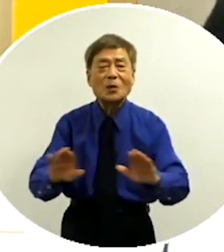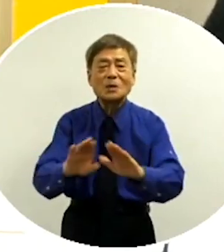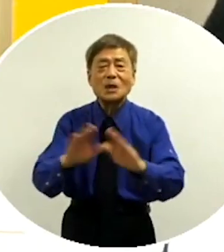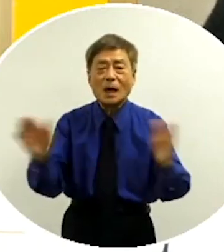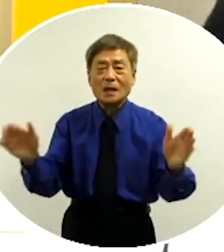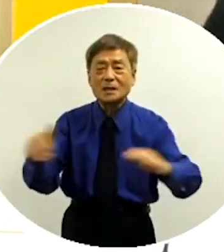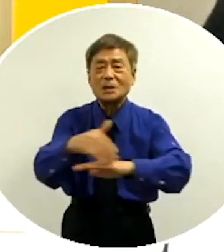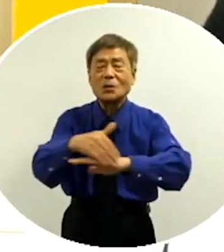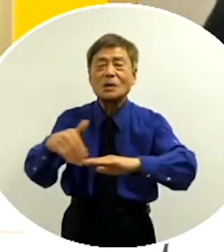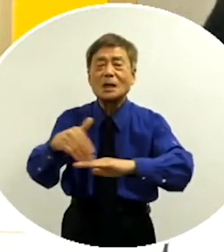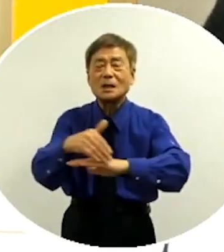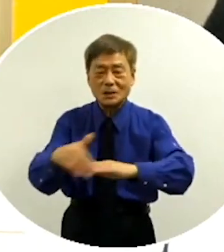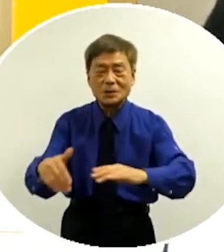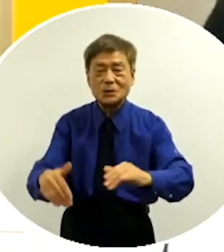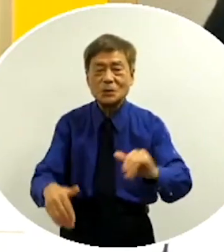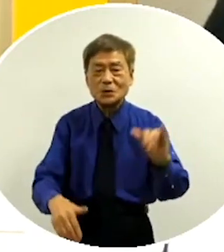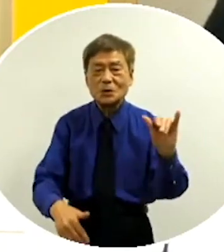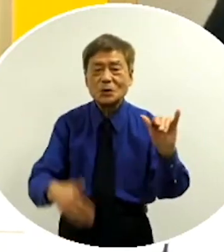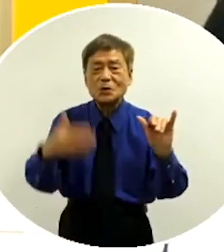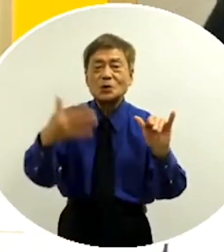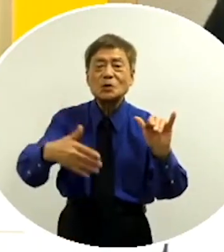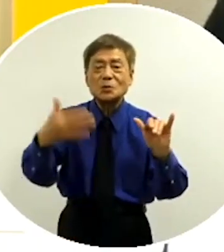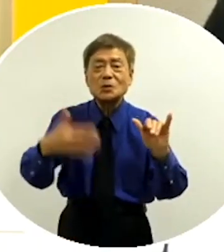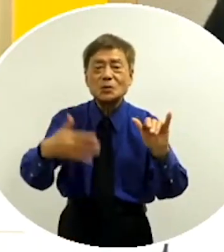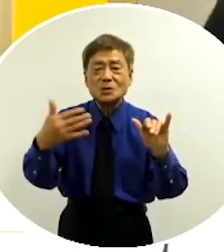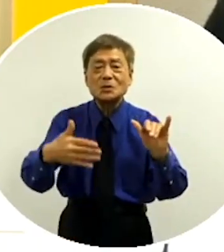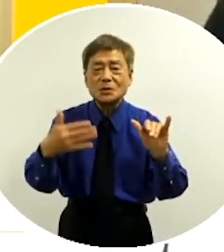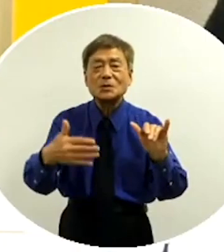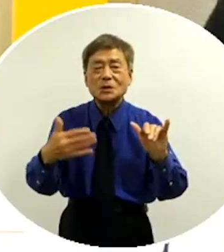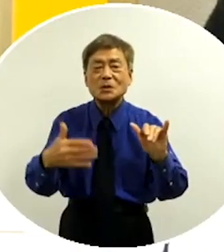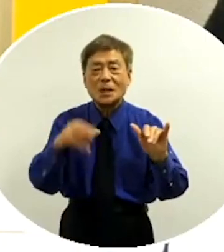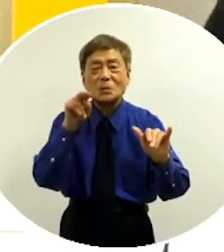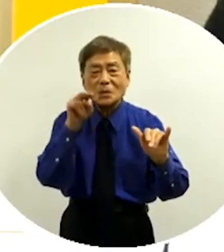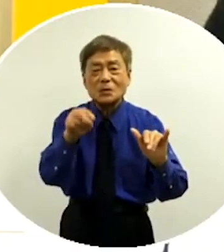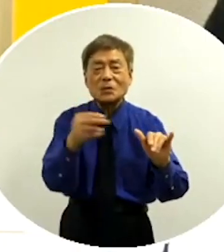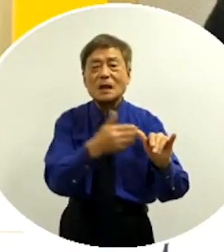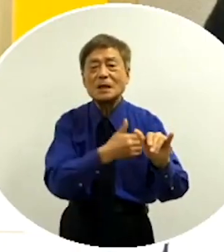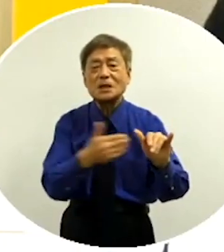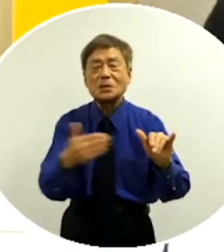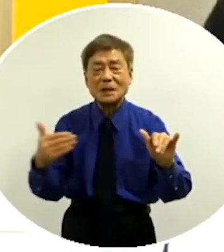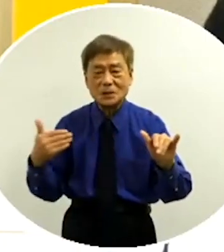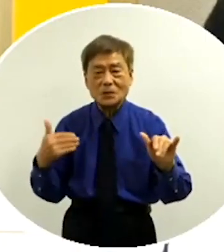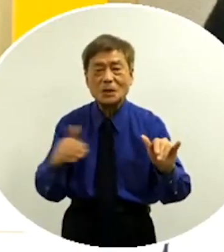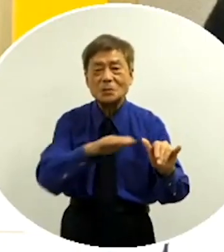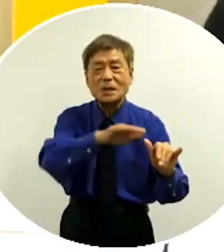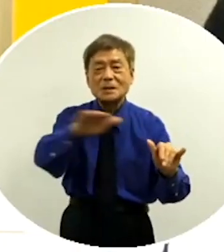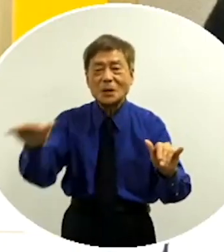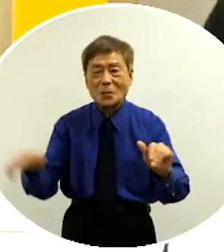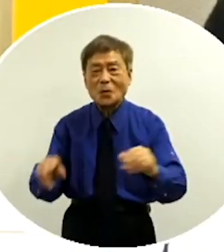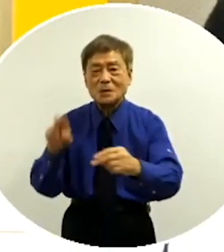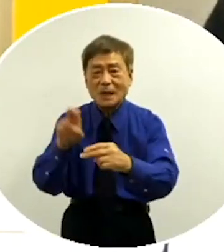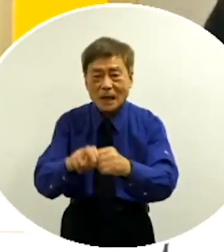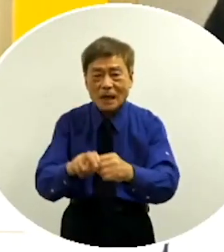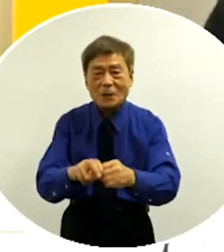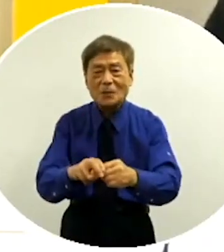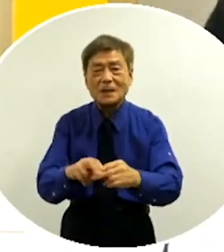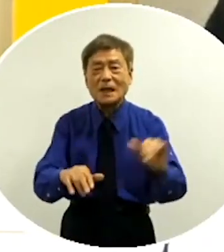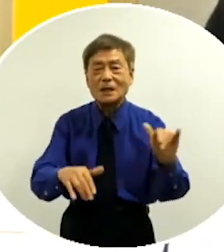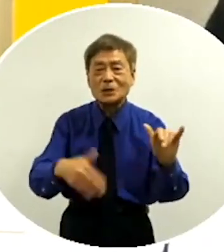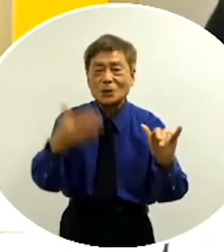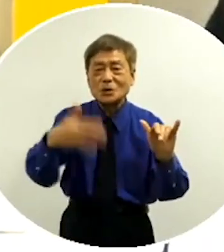何もを youtubetwitter ライブなどで生中継をされます是非がんばっお子さん感をいただければと思い